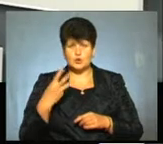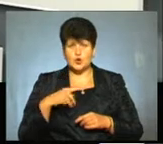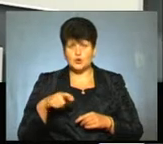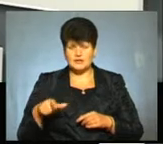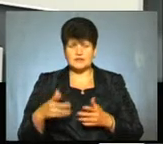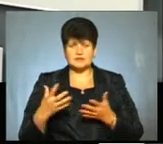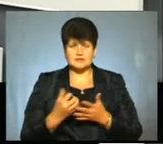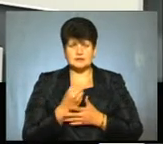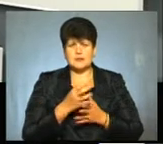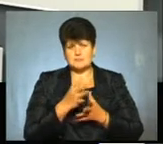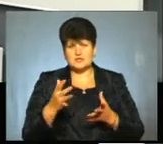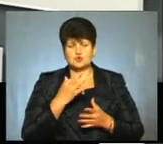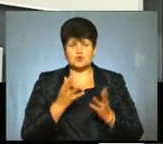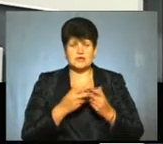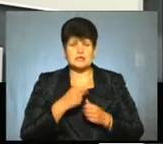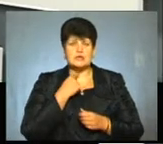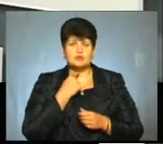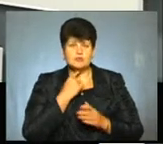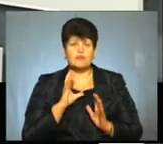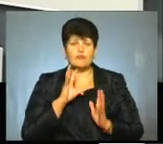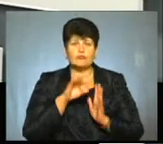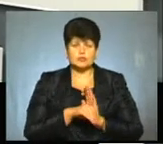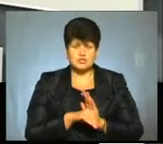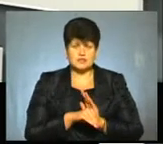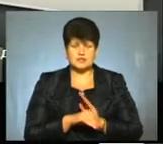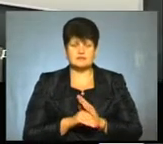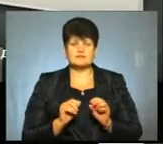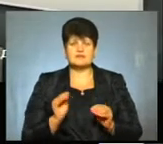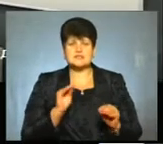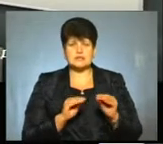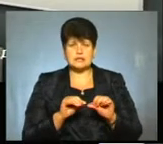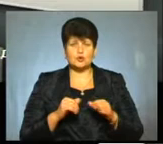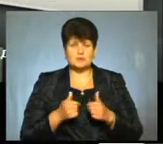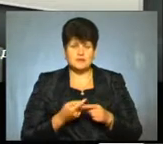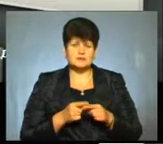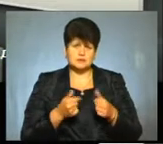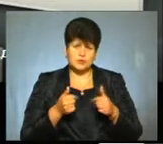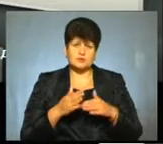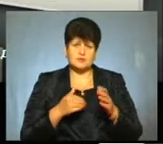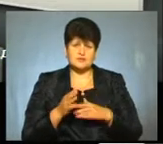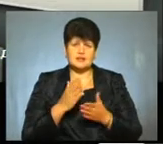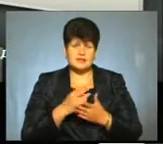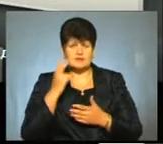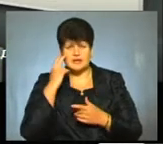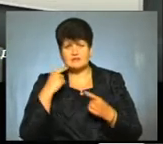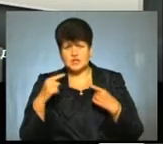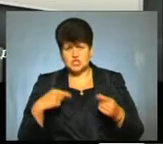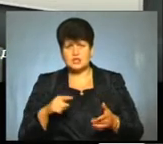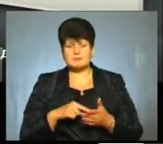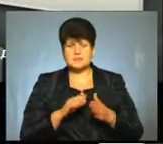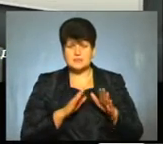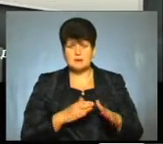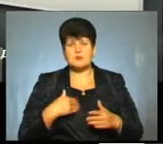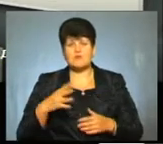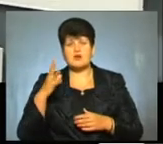троє людей, з яких набрали найбільшу кількість голосів, ми їх включили в склад номінаційного комітету. Це хороша практика, вона є в Києві, вона є в інших